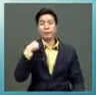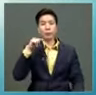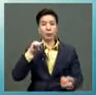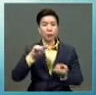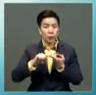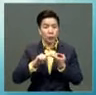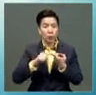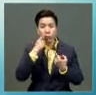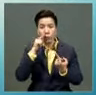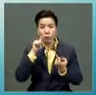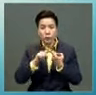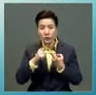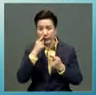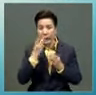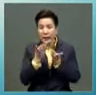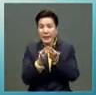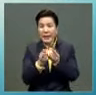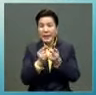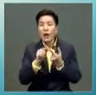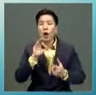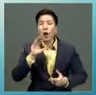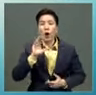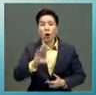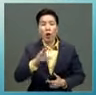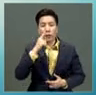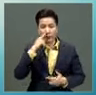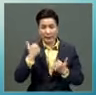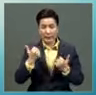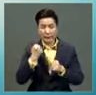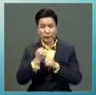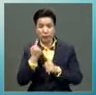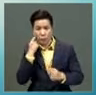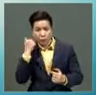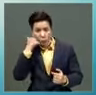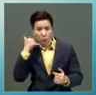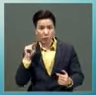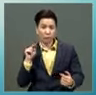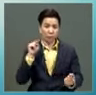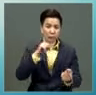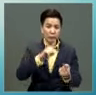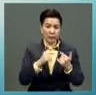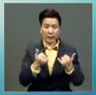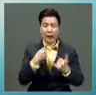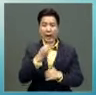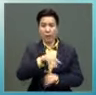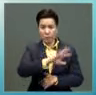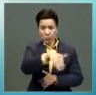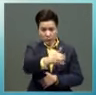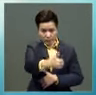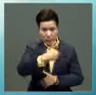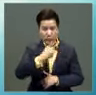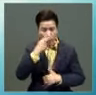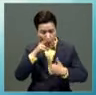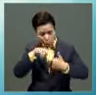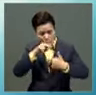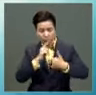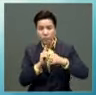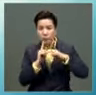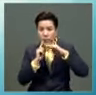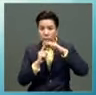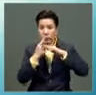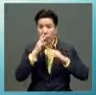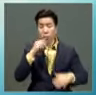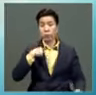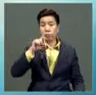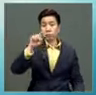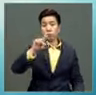ทางการติดตามเลขหมายของทางด้านนี้ไปให้ท่านได้เข้ามาตรวจถ้าท่านเองมีข้อสงสัยอะ